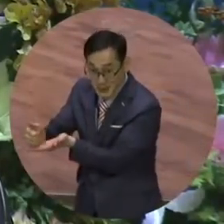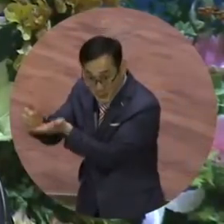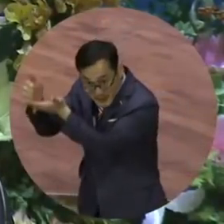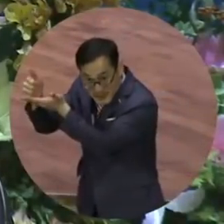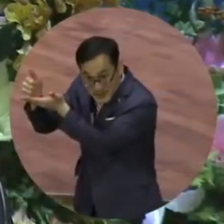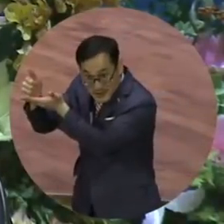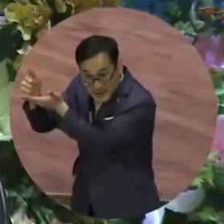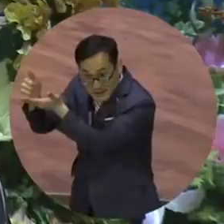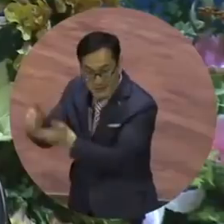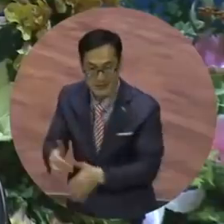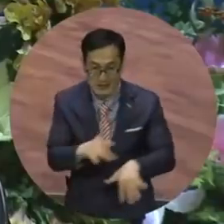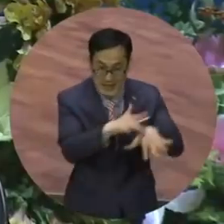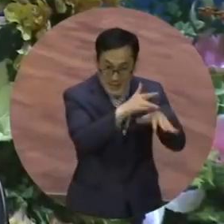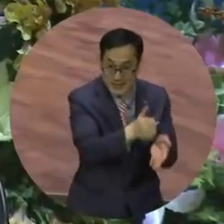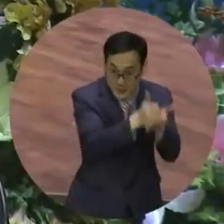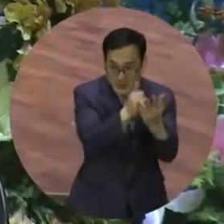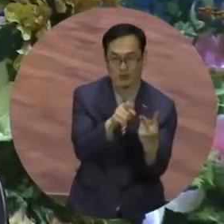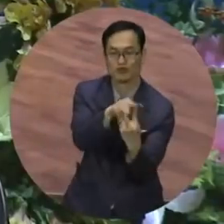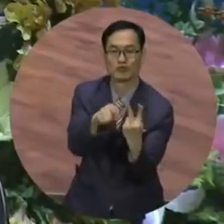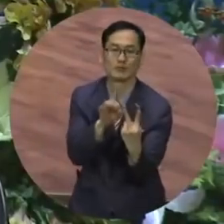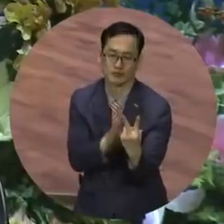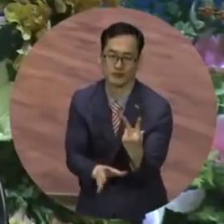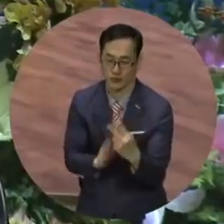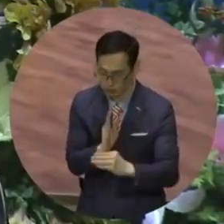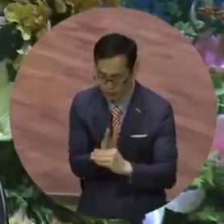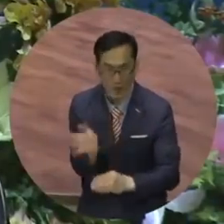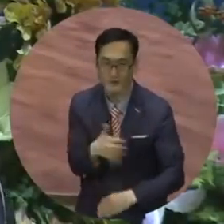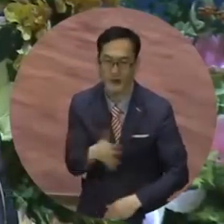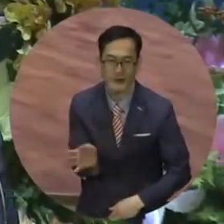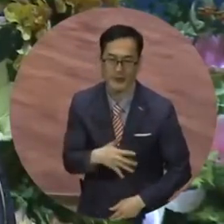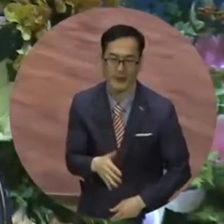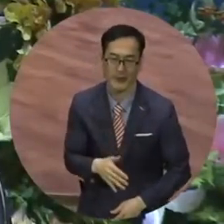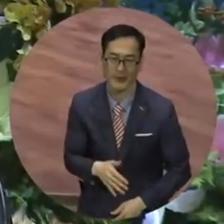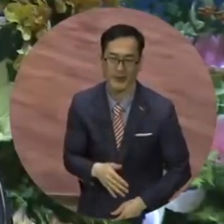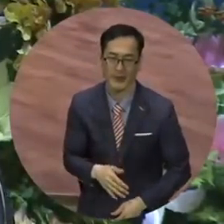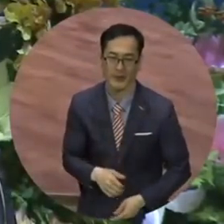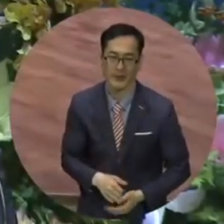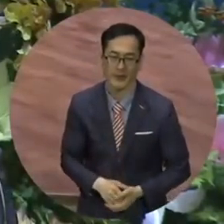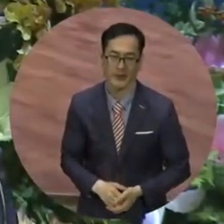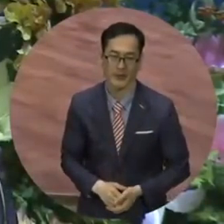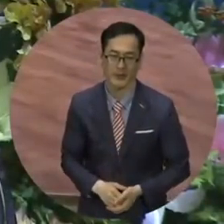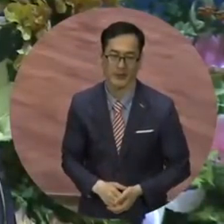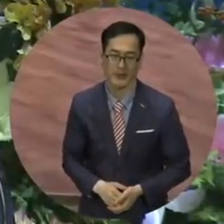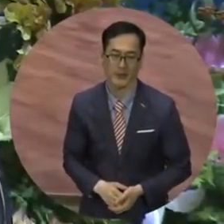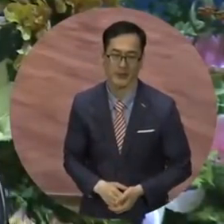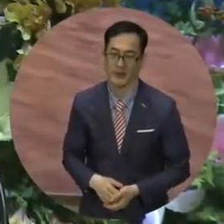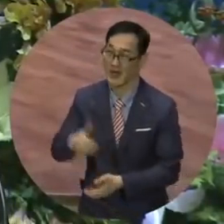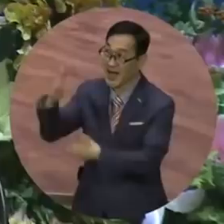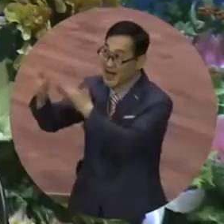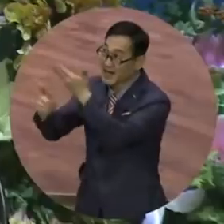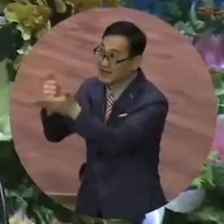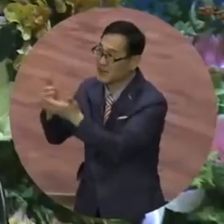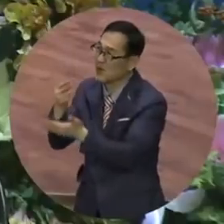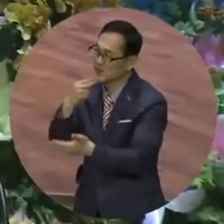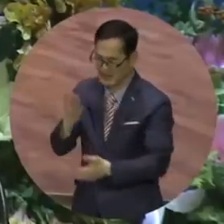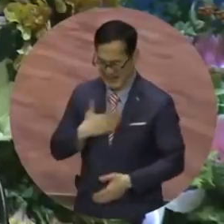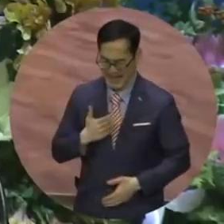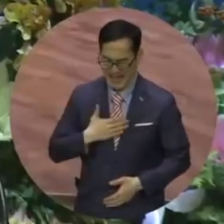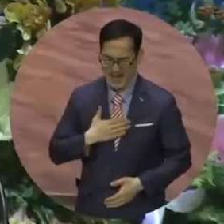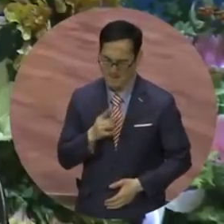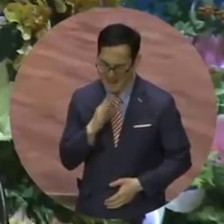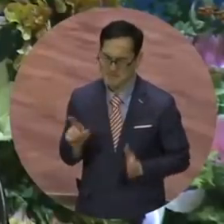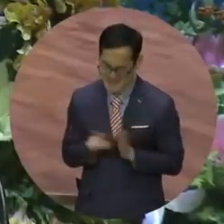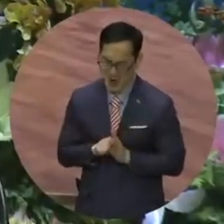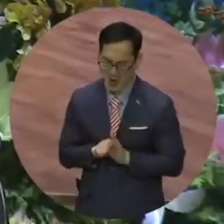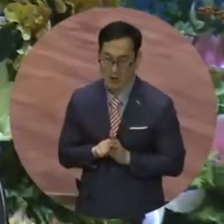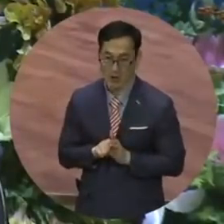성기 사람 아니면 귀신 성기는 사람이에요. 아니, 나는 하나님도 귀신도 없어요. 난 나야. 하나님 없는 사람은 자기라는 존재를 섬기는